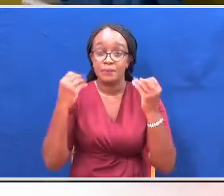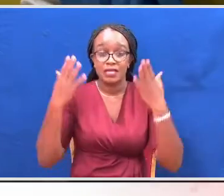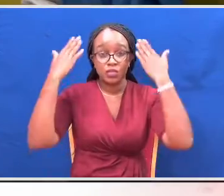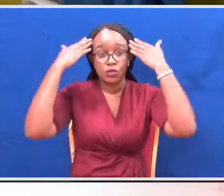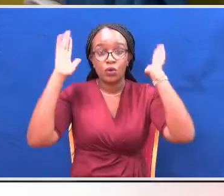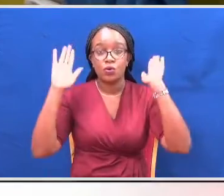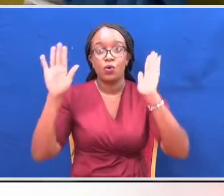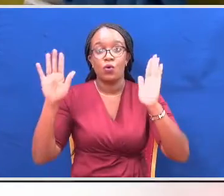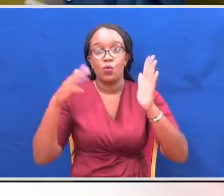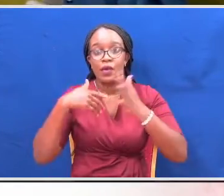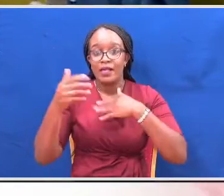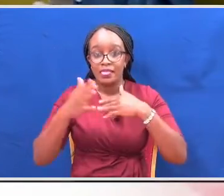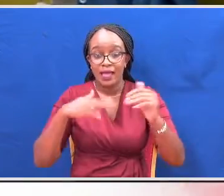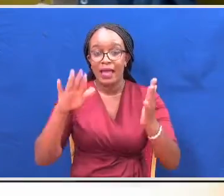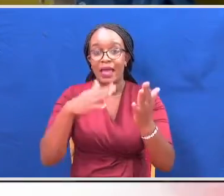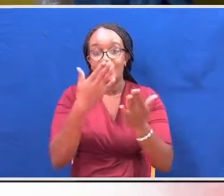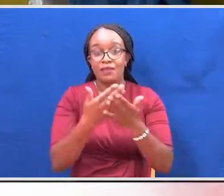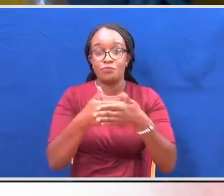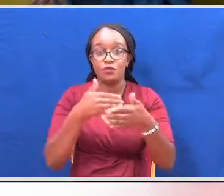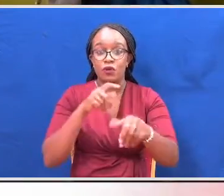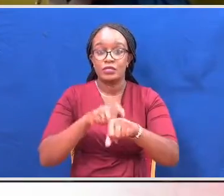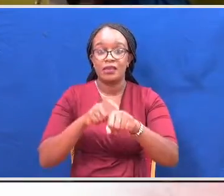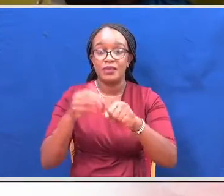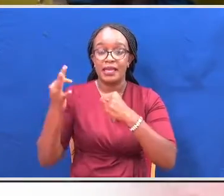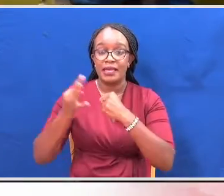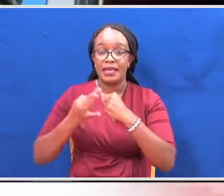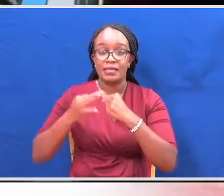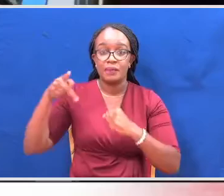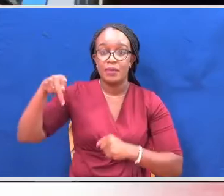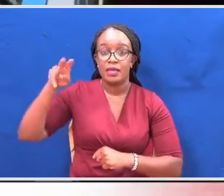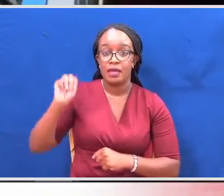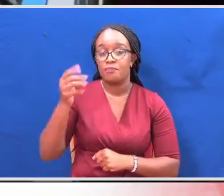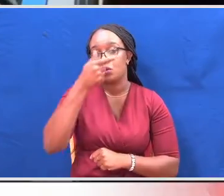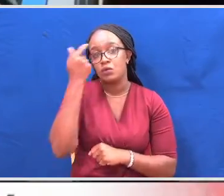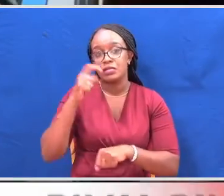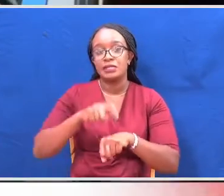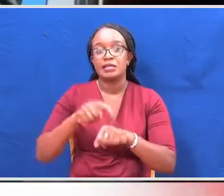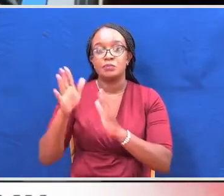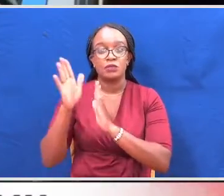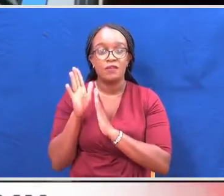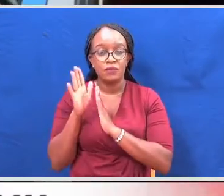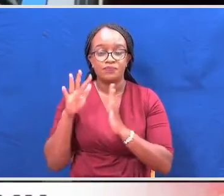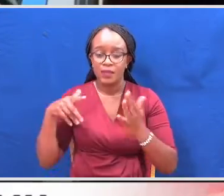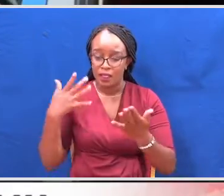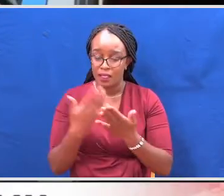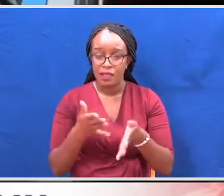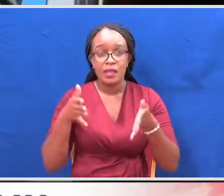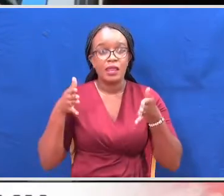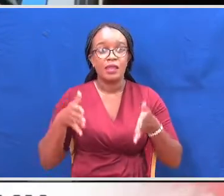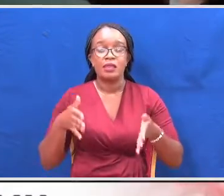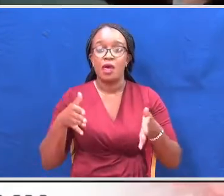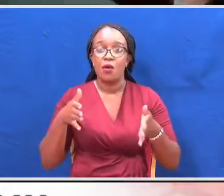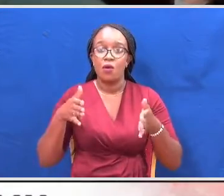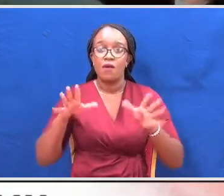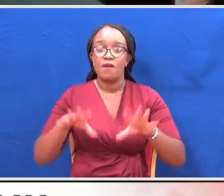saa 2 usiku, ambao ndio muda rasmi wa kafyu kutekelezwa. Hadi sasa sijapata gari hata na sasa nitafika Kisumu saa